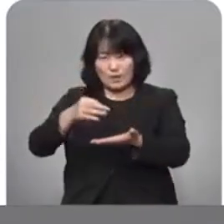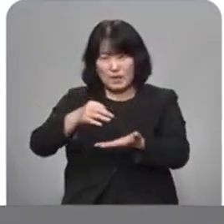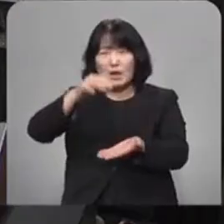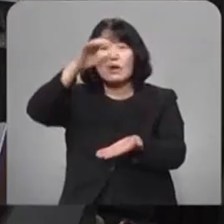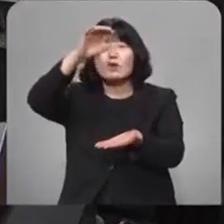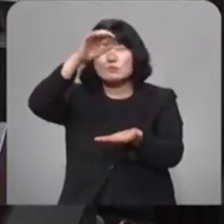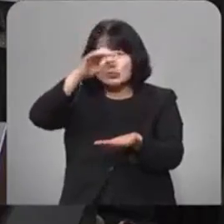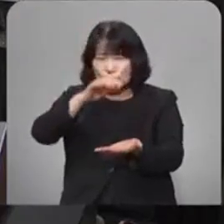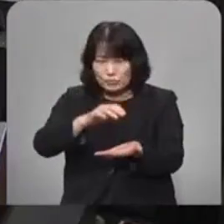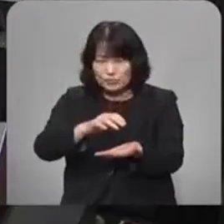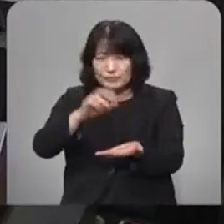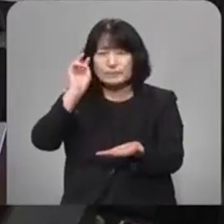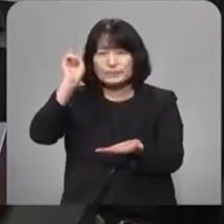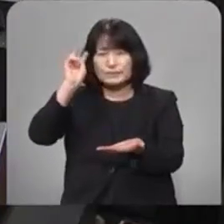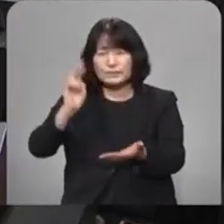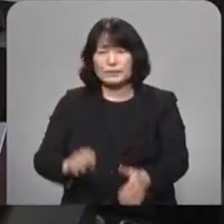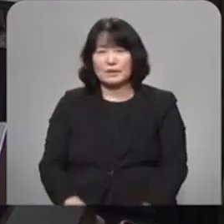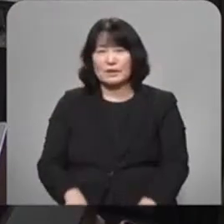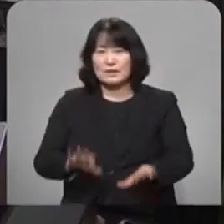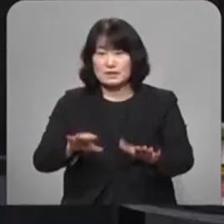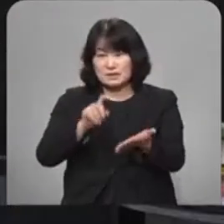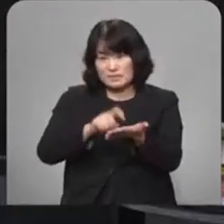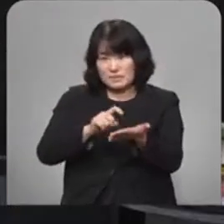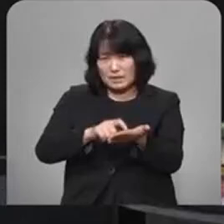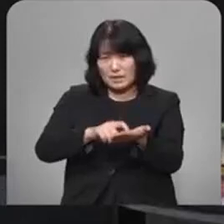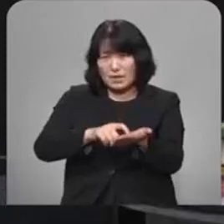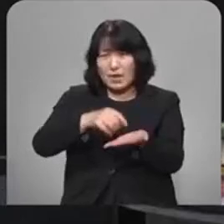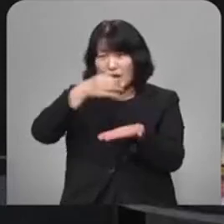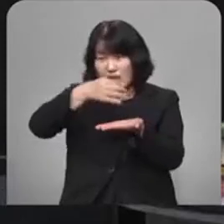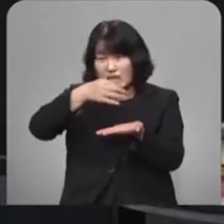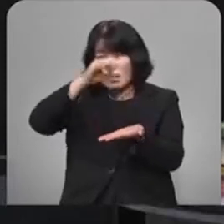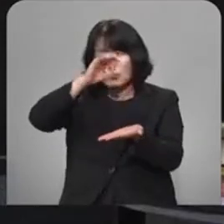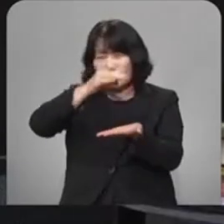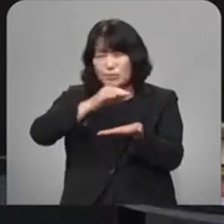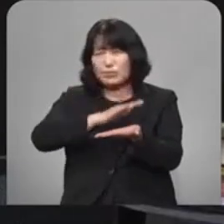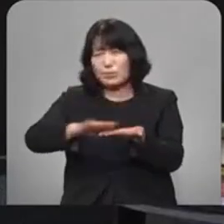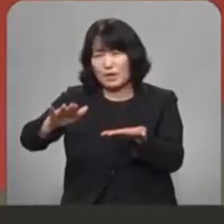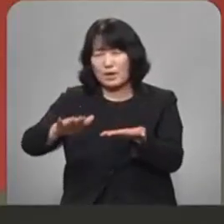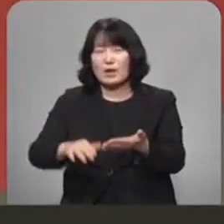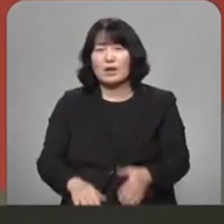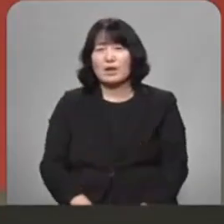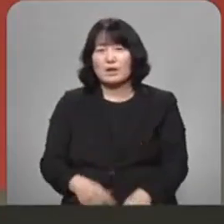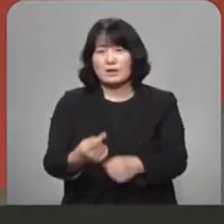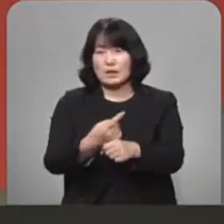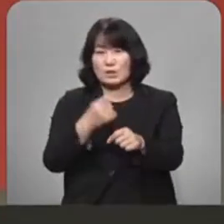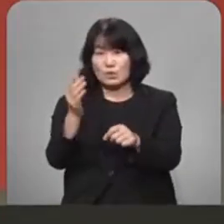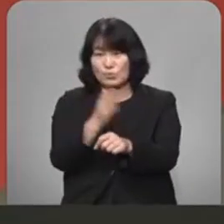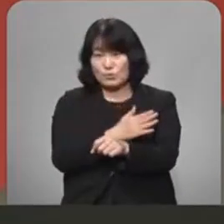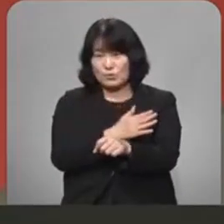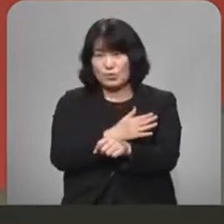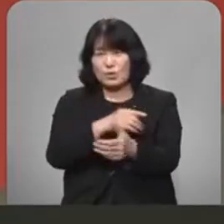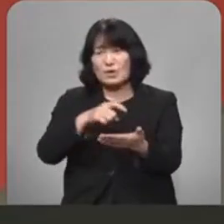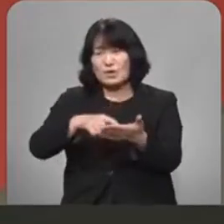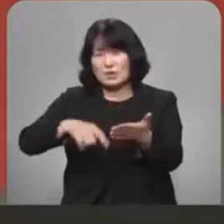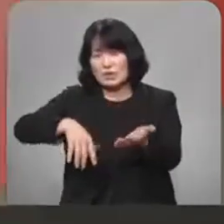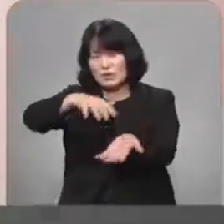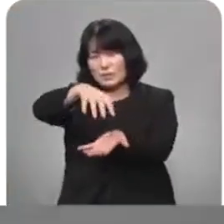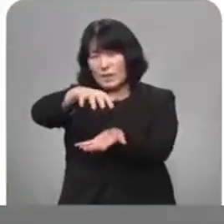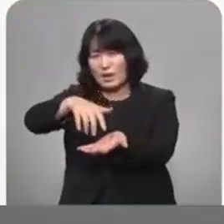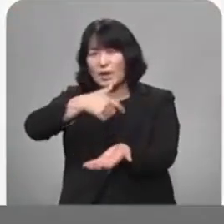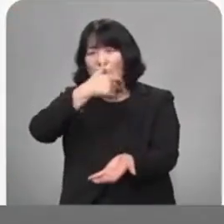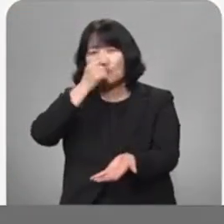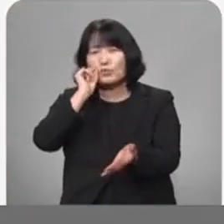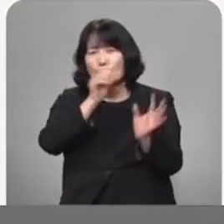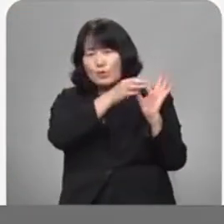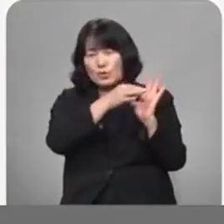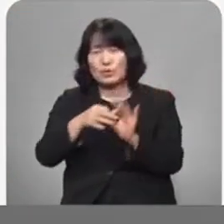거라는 얘기입니다 이미 비상금이 동난 곳도 많습니다 지난해부터 세수 결손이 계속된 탓입니다